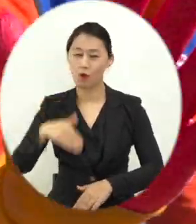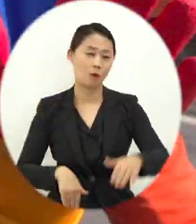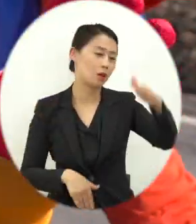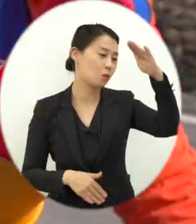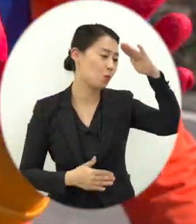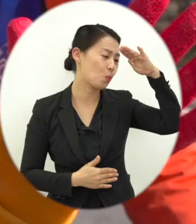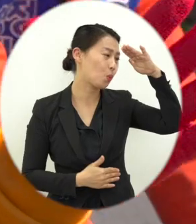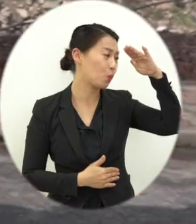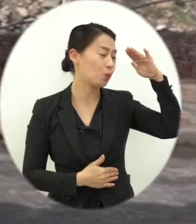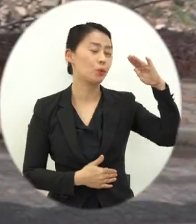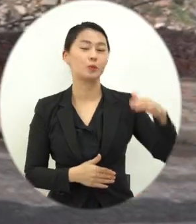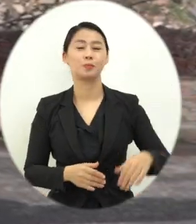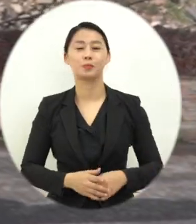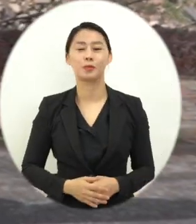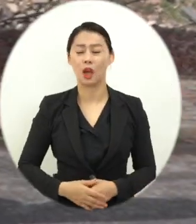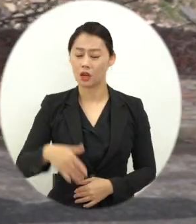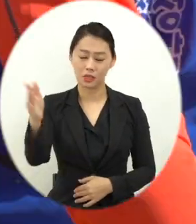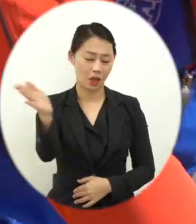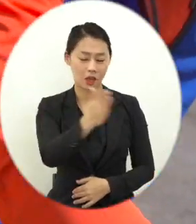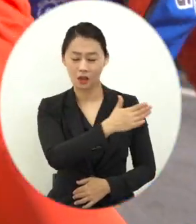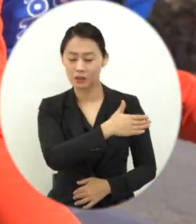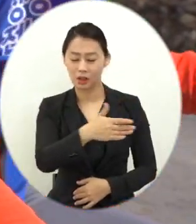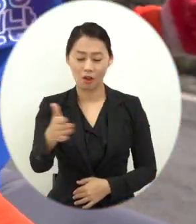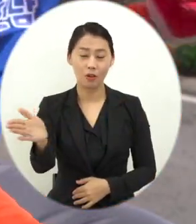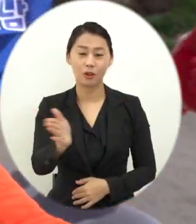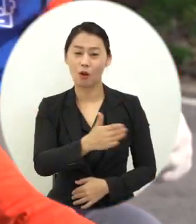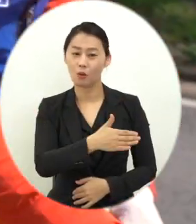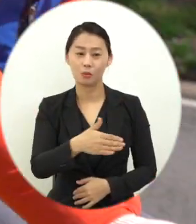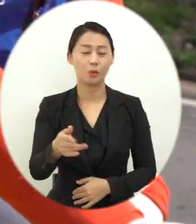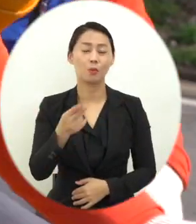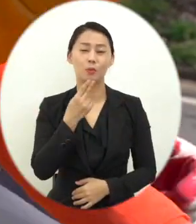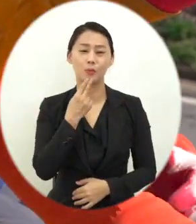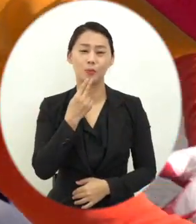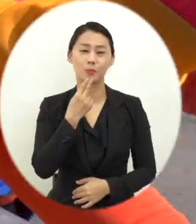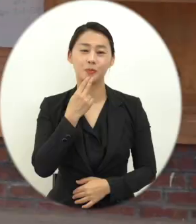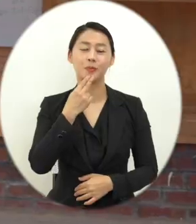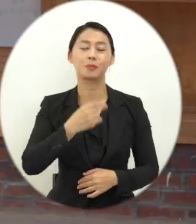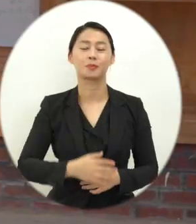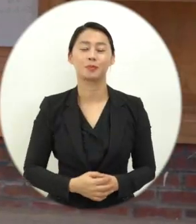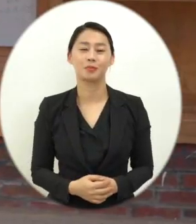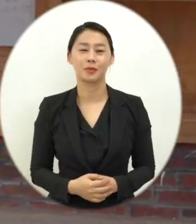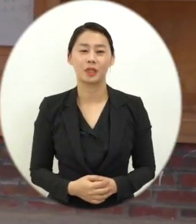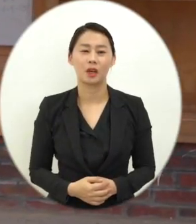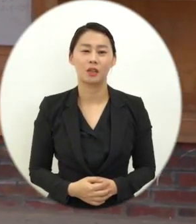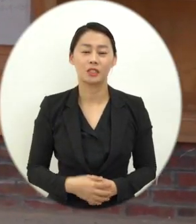이리저리 둘러봐도 마을이 썰렁할 때는